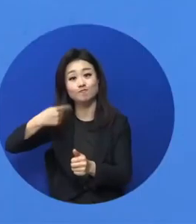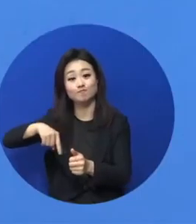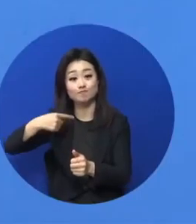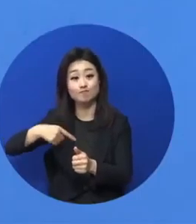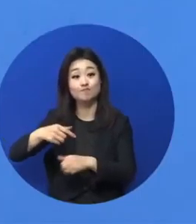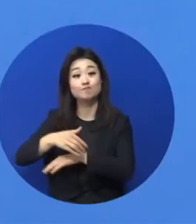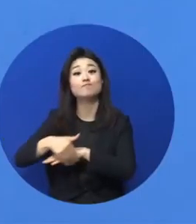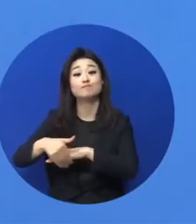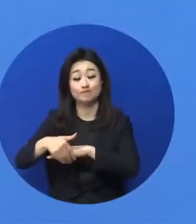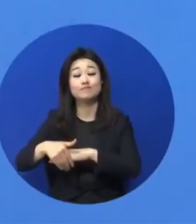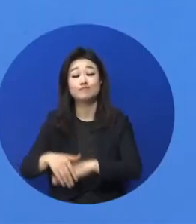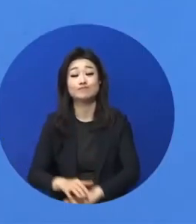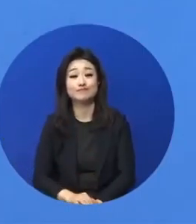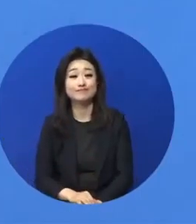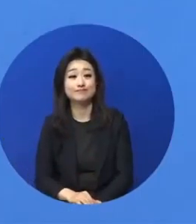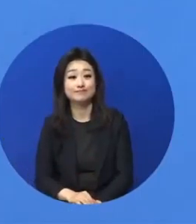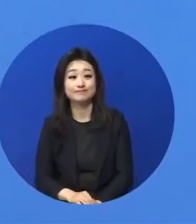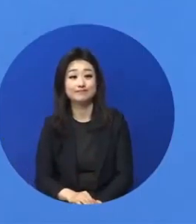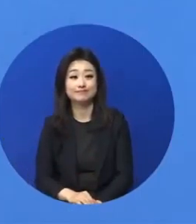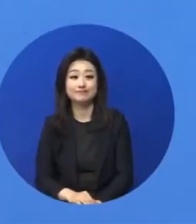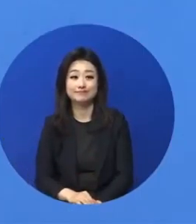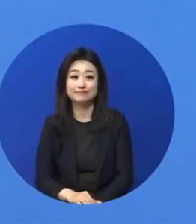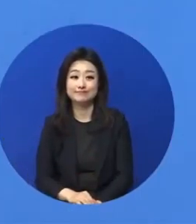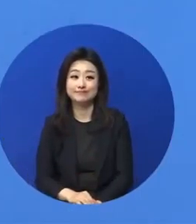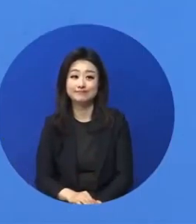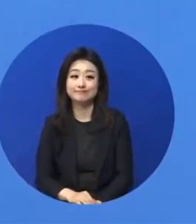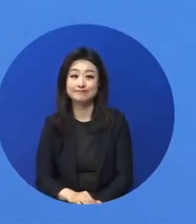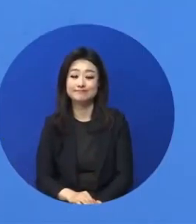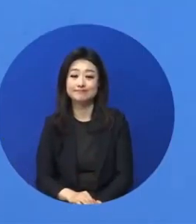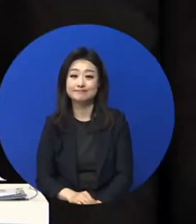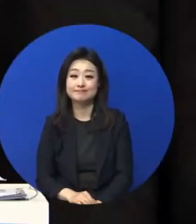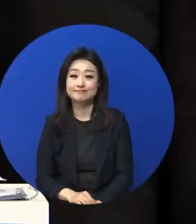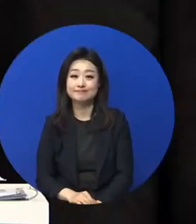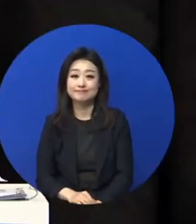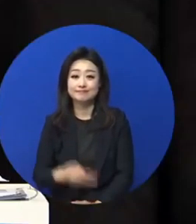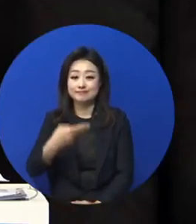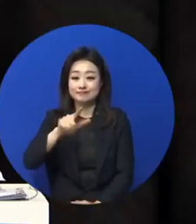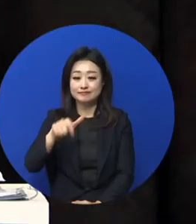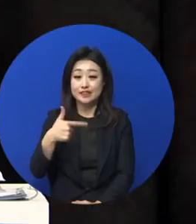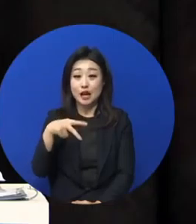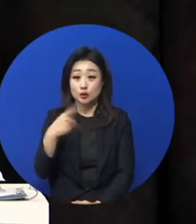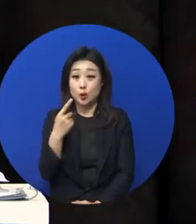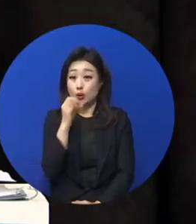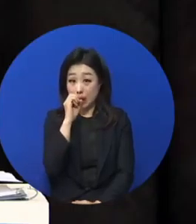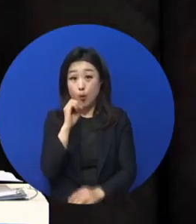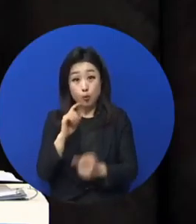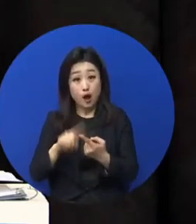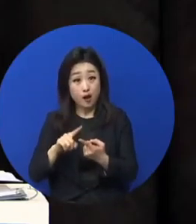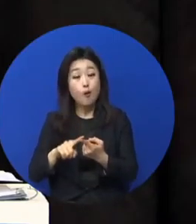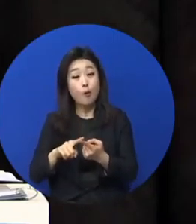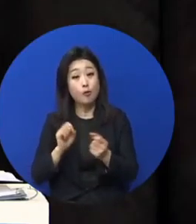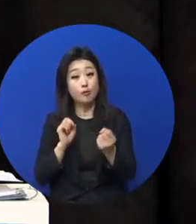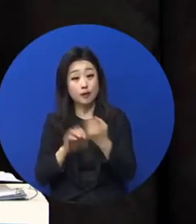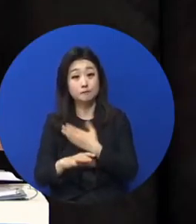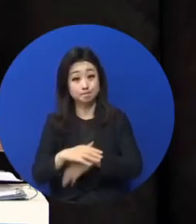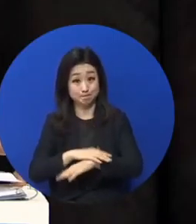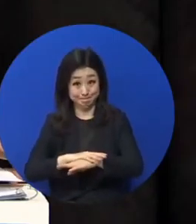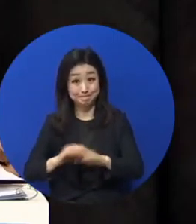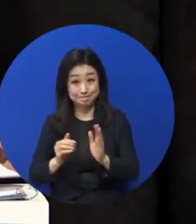저희들이 같이 병행해서 추진을 하고 있다는 말씀을 드립니다. 네, 탄소 제로화 관련해서 변상원 후보께서 답변을